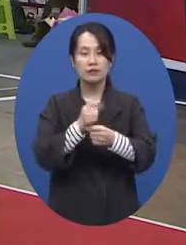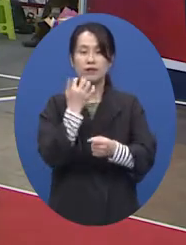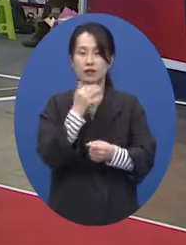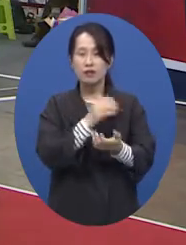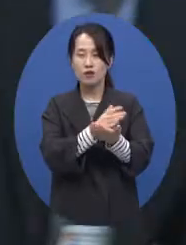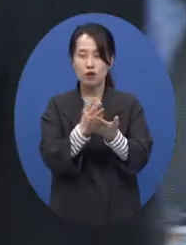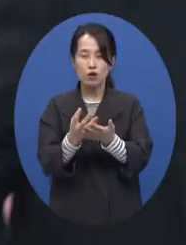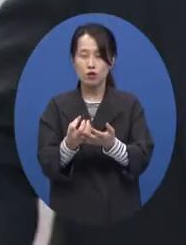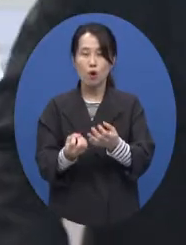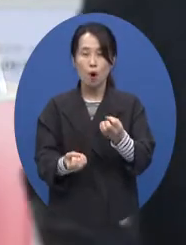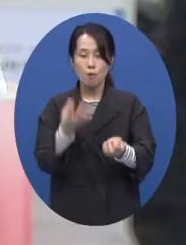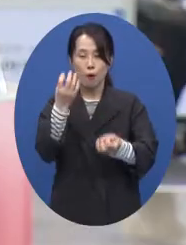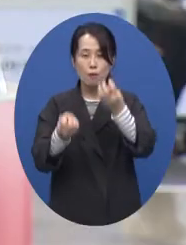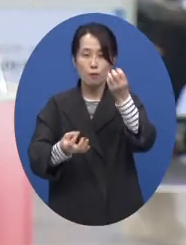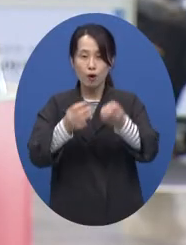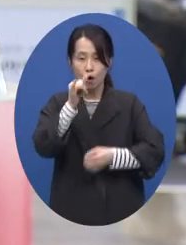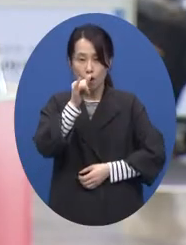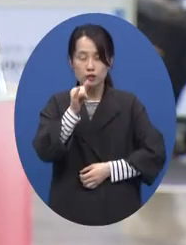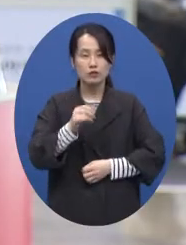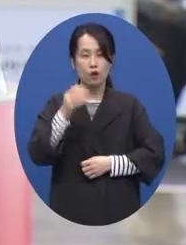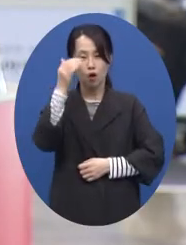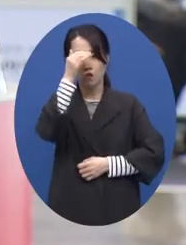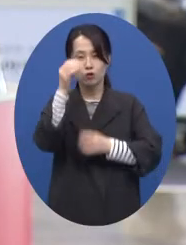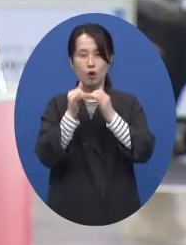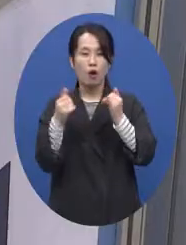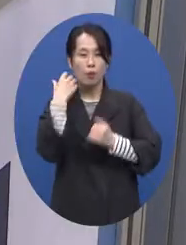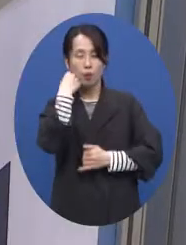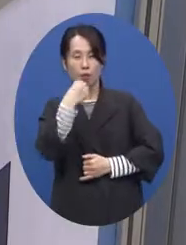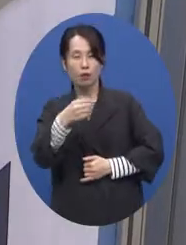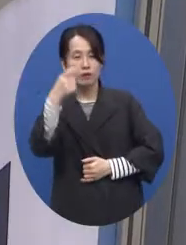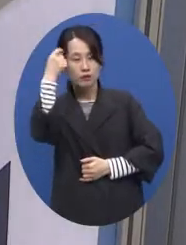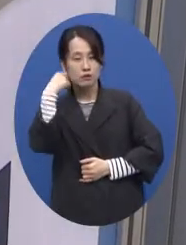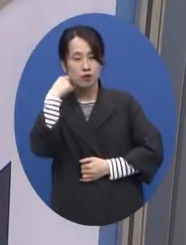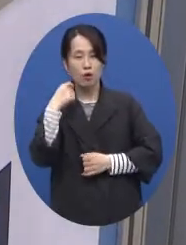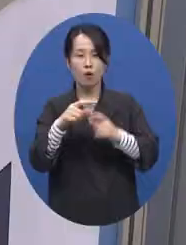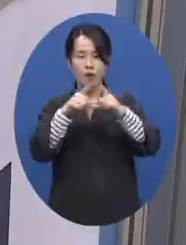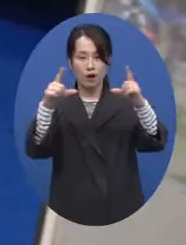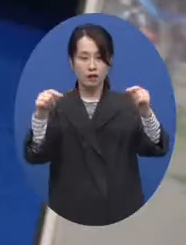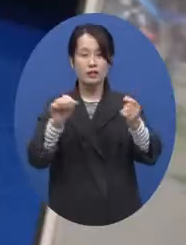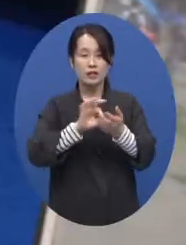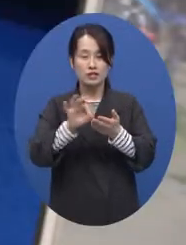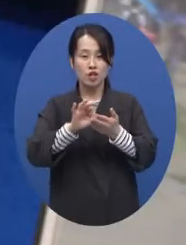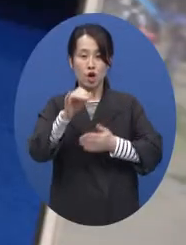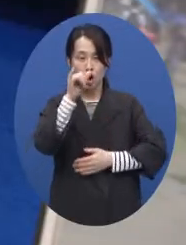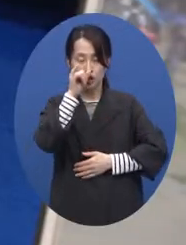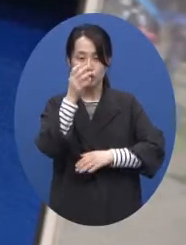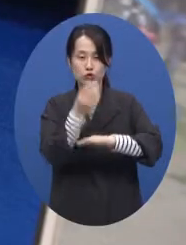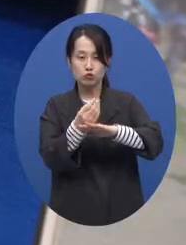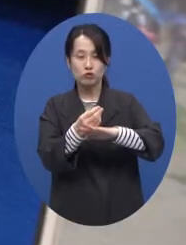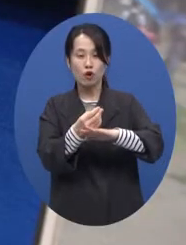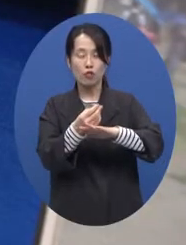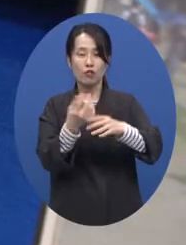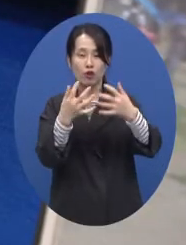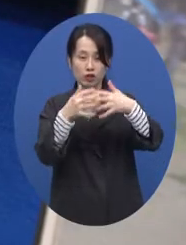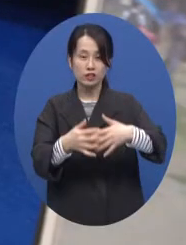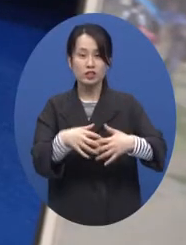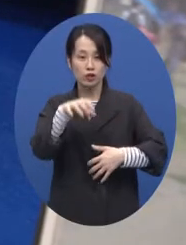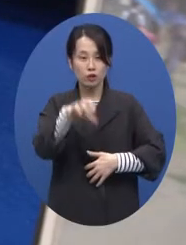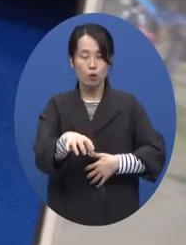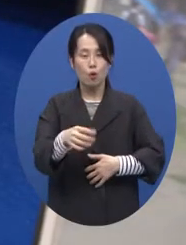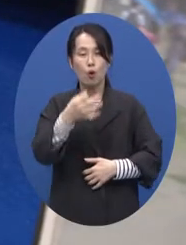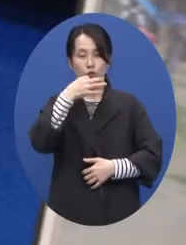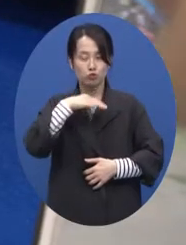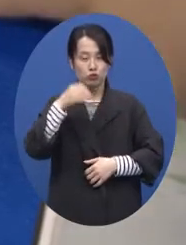형형색색 분수대는 관람객들의 눈길을 사로잡습니다. 액자처럼 사용할 수 있는 무선 충전기 거치대는